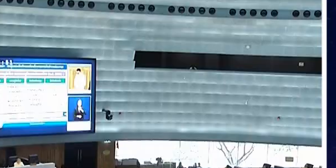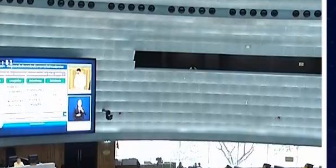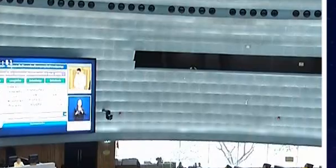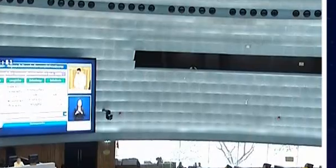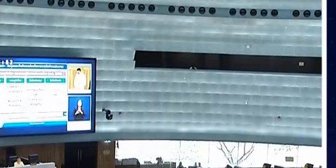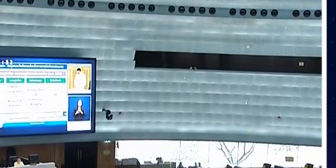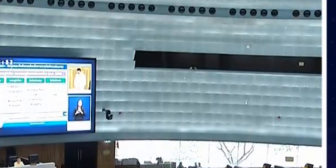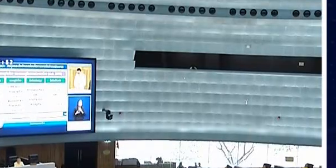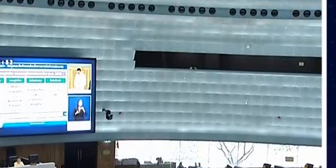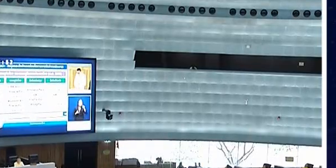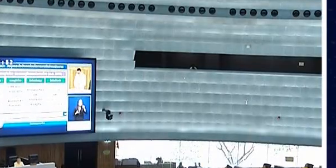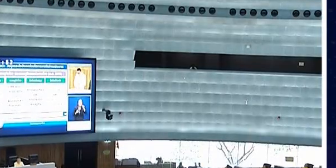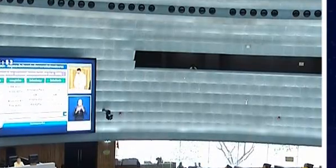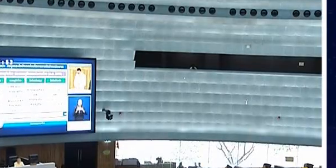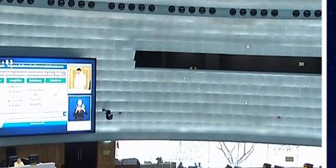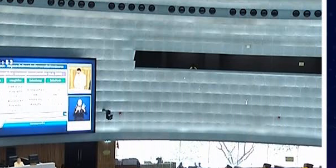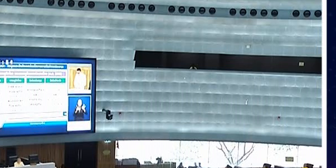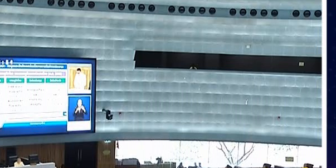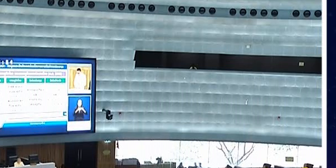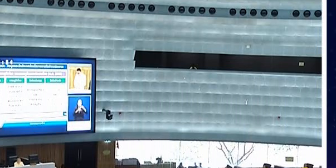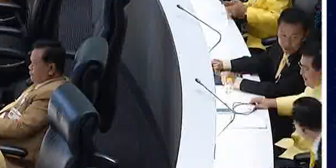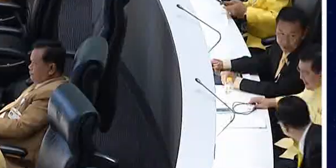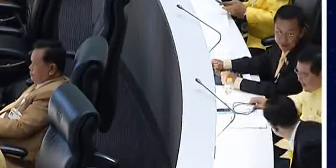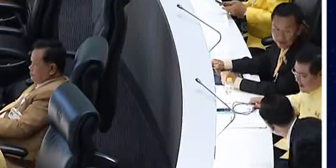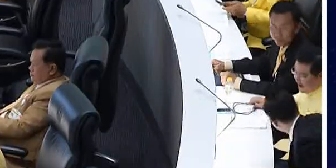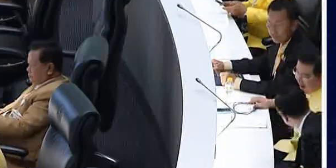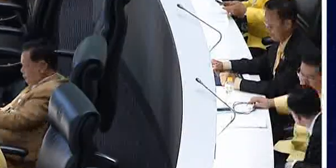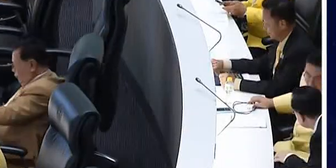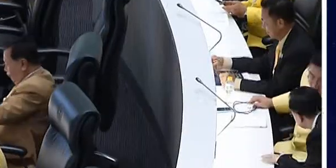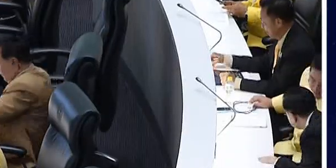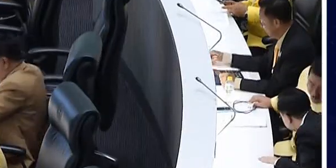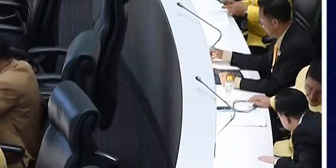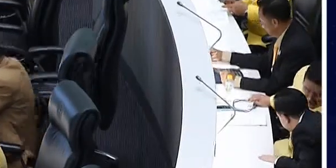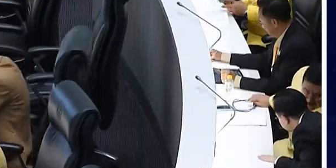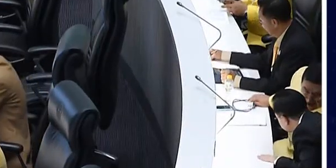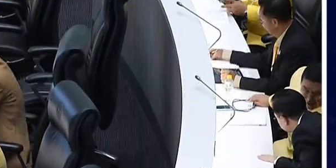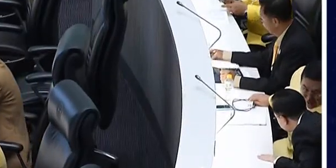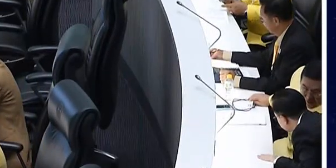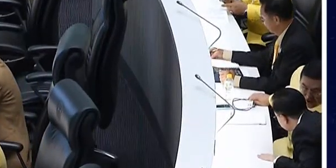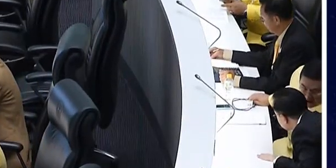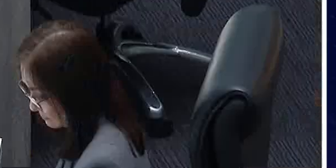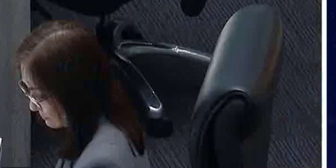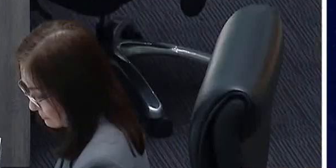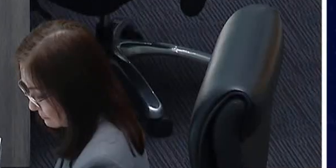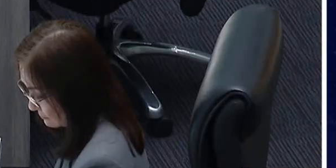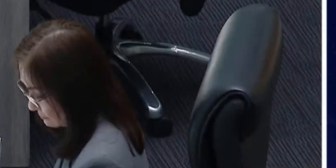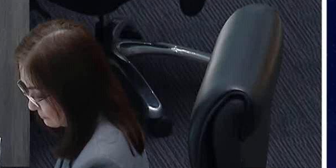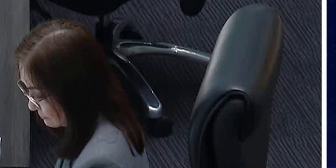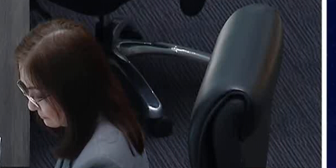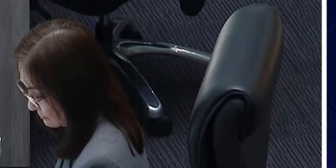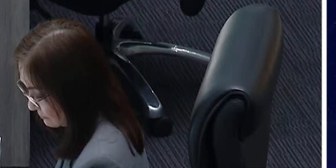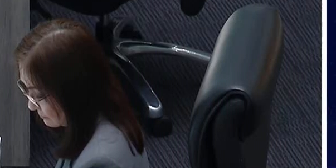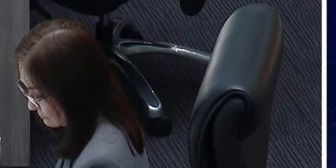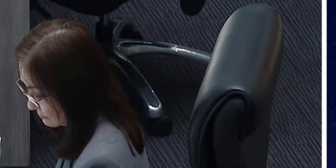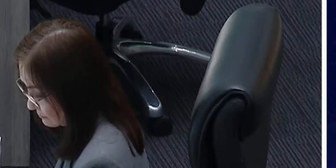การจัดเก็บรายได้ต่ำกว่ารายจ่ายนะคะเป็นความกังวลของวุฒิสภาแล้วก็โครงการดิจิตอล walletค่ะที่จะ